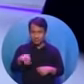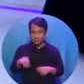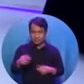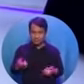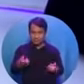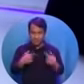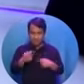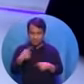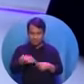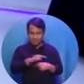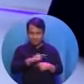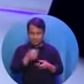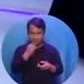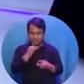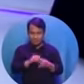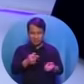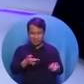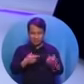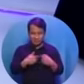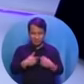kayo.